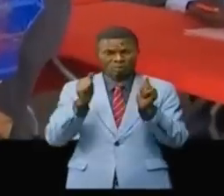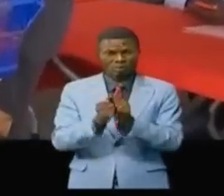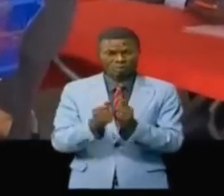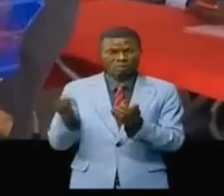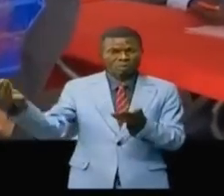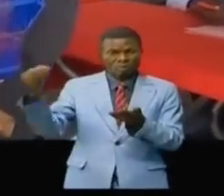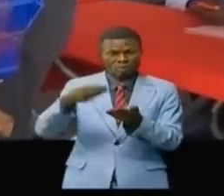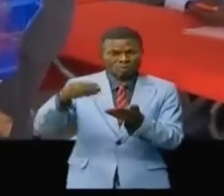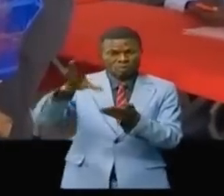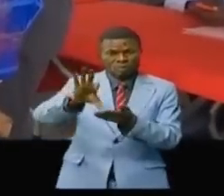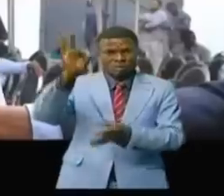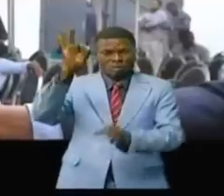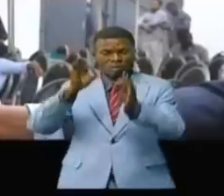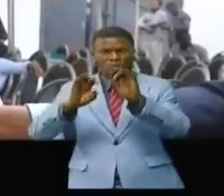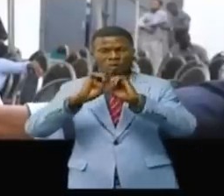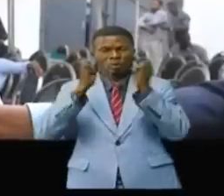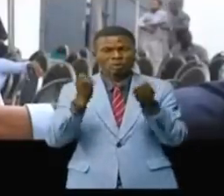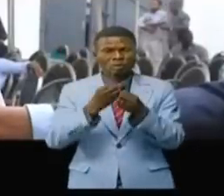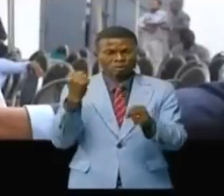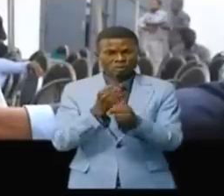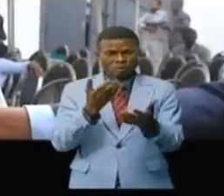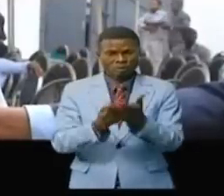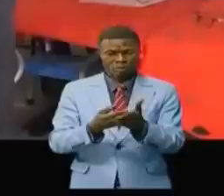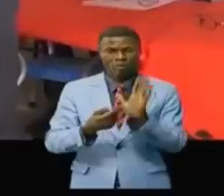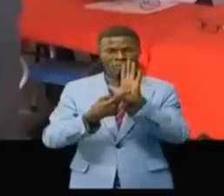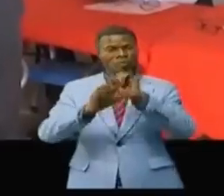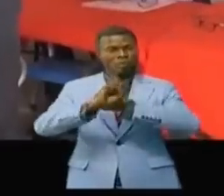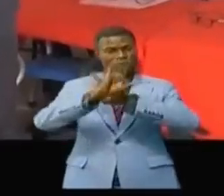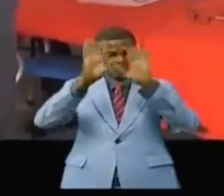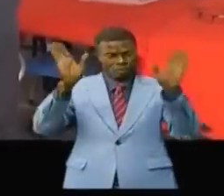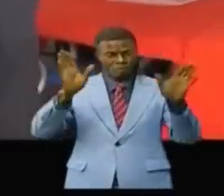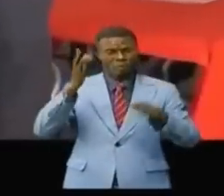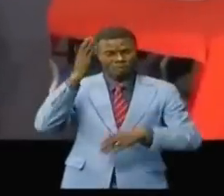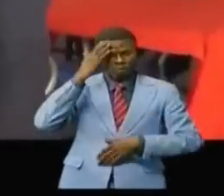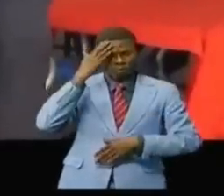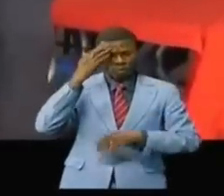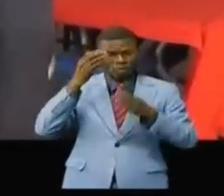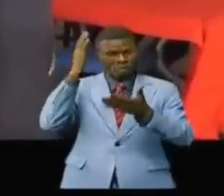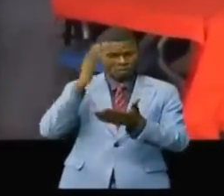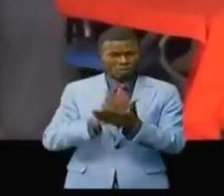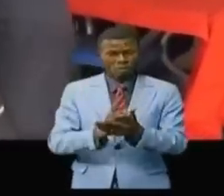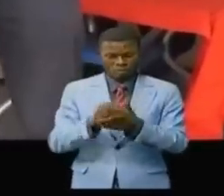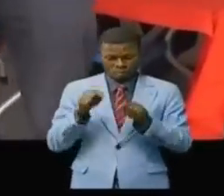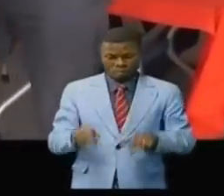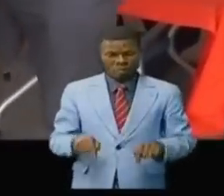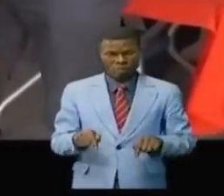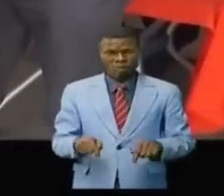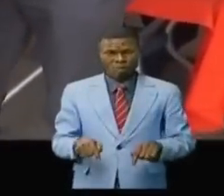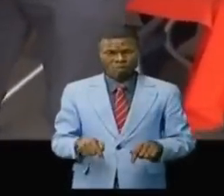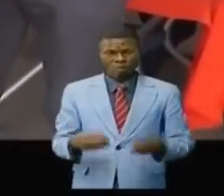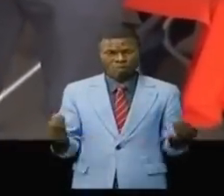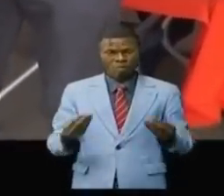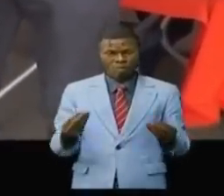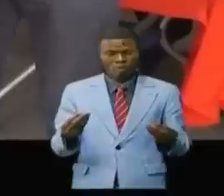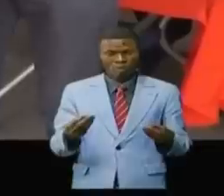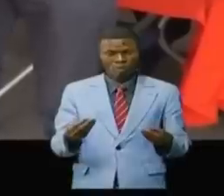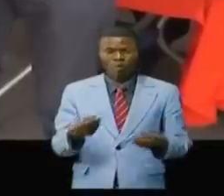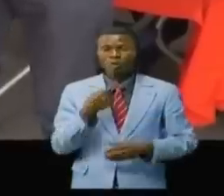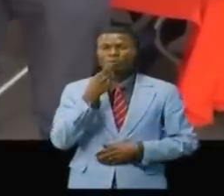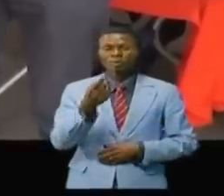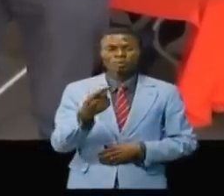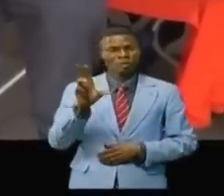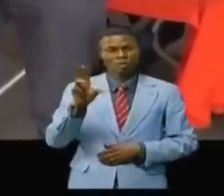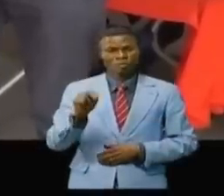des entreprises prestataires. Il y a vraiment de la transparence et ils tiennent vraiment à terminer ça aujourd'hui pour ne pas vraiment dire que